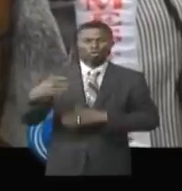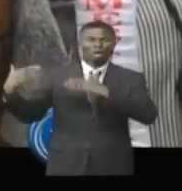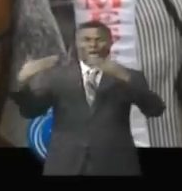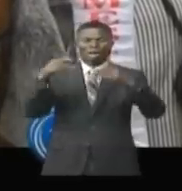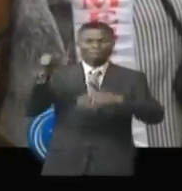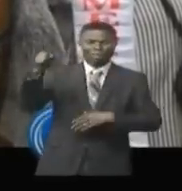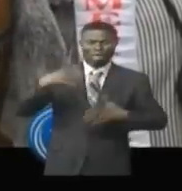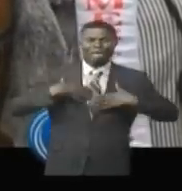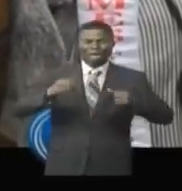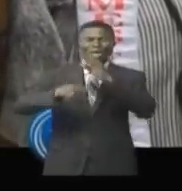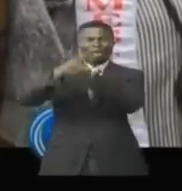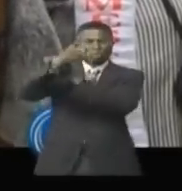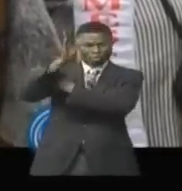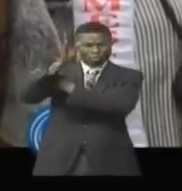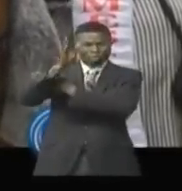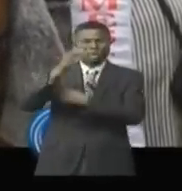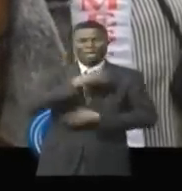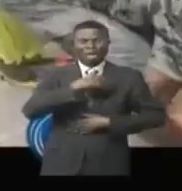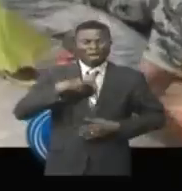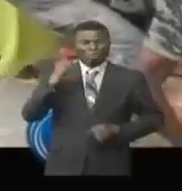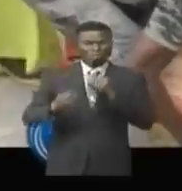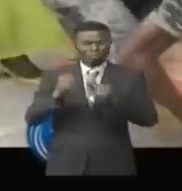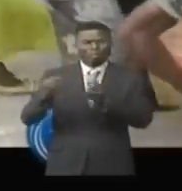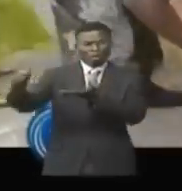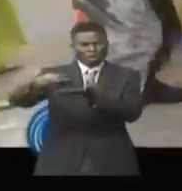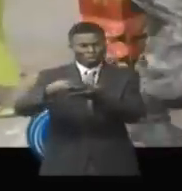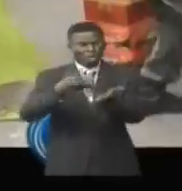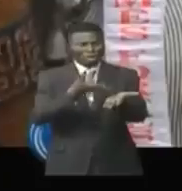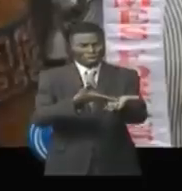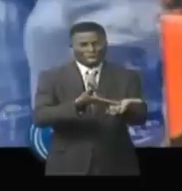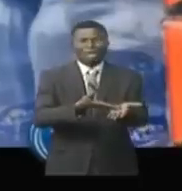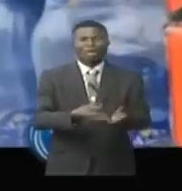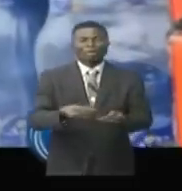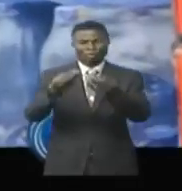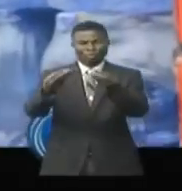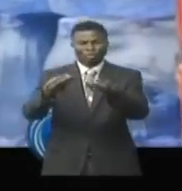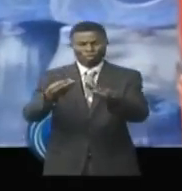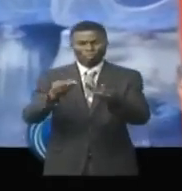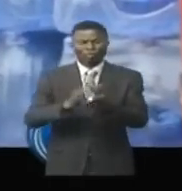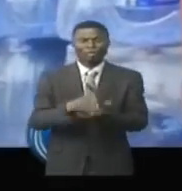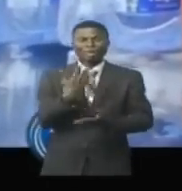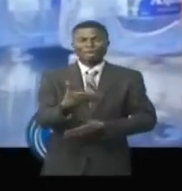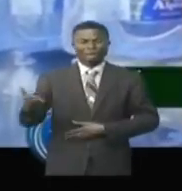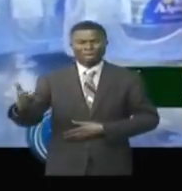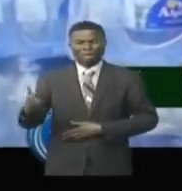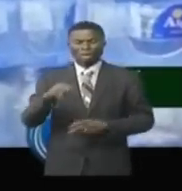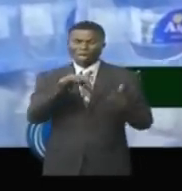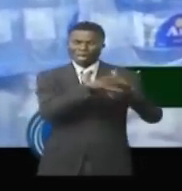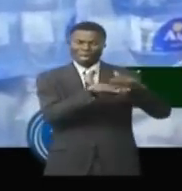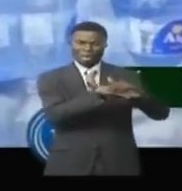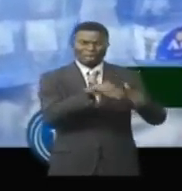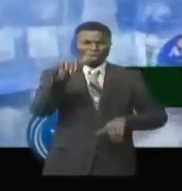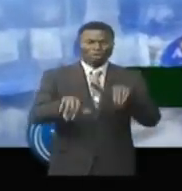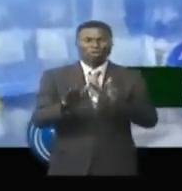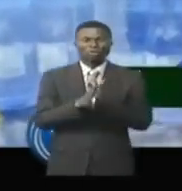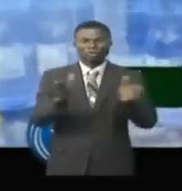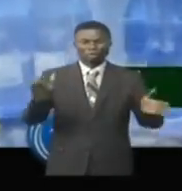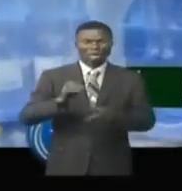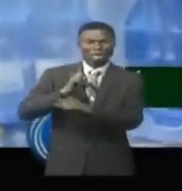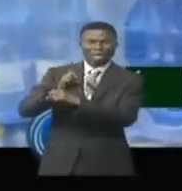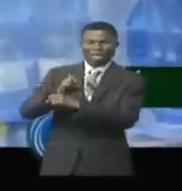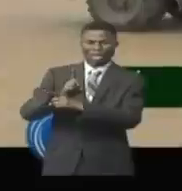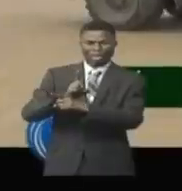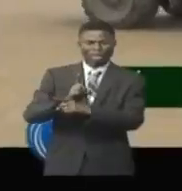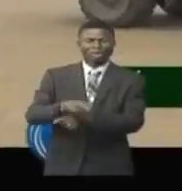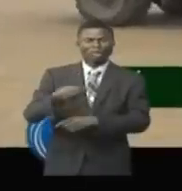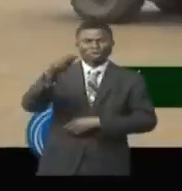la grâce de Dieu toujours, les femmes fortes ont pu récolter ce que vous venez de prendre. Signalons que ces produits qui sont stockés au secrétariat général à la défense seront mis